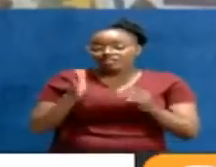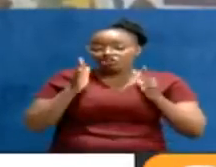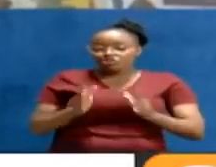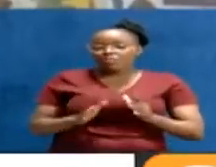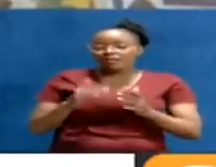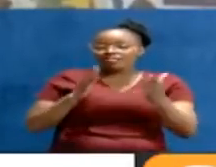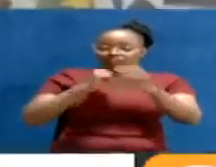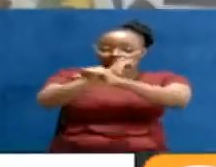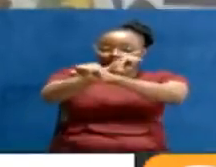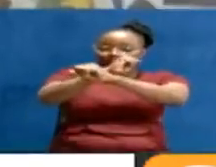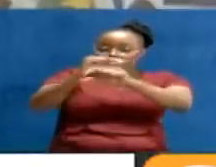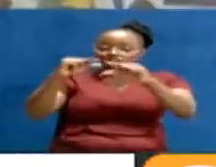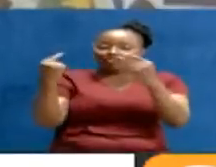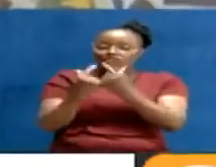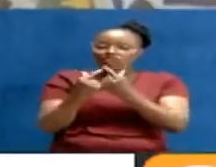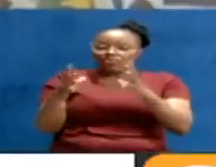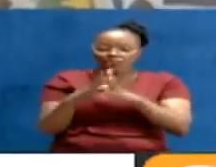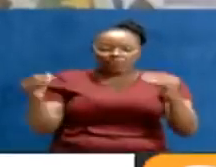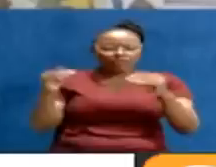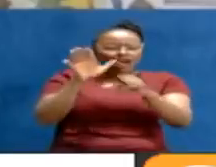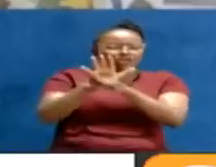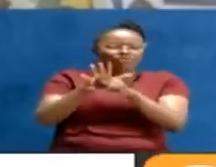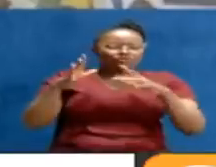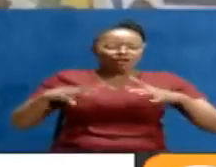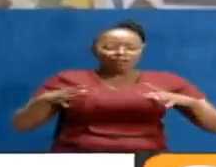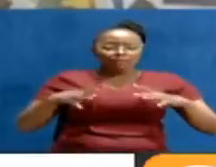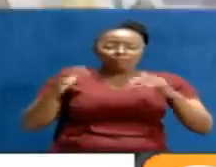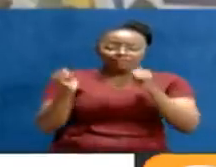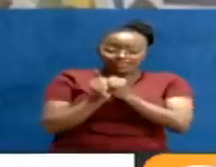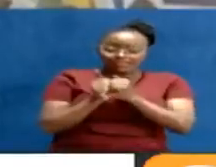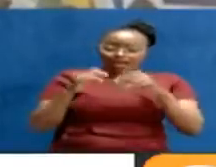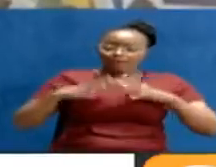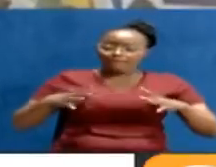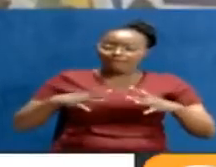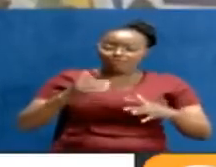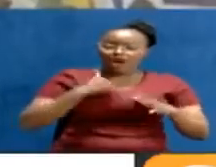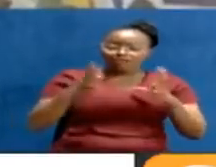say the forced disappearance cases are on the rise, with 10 cases recorded since